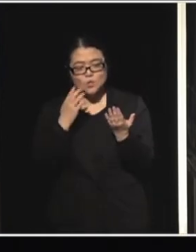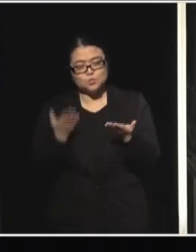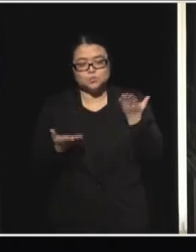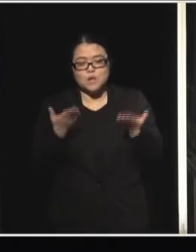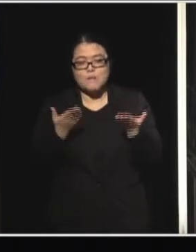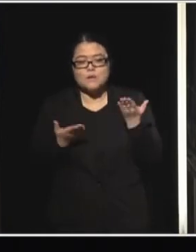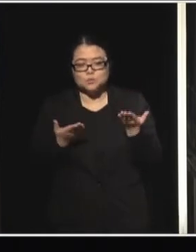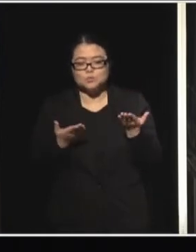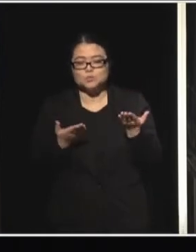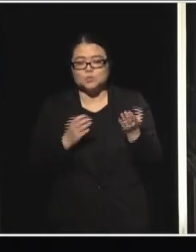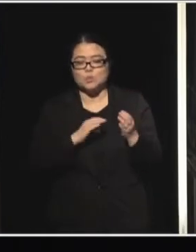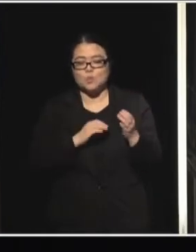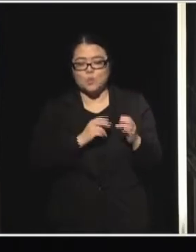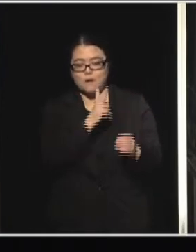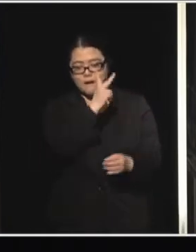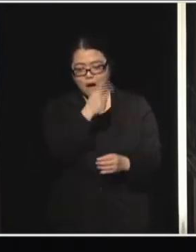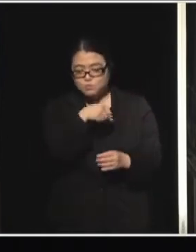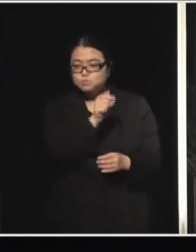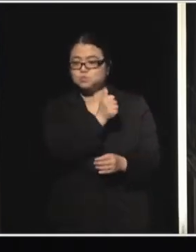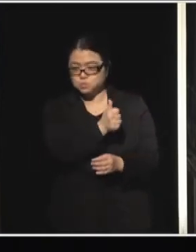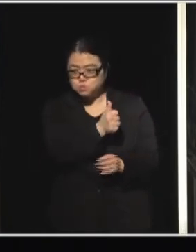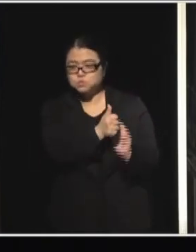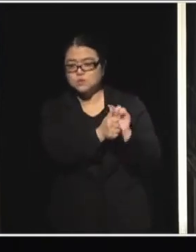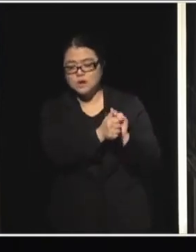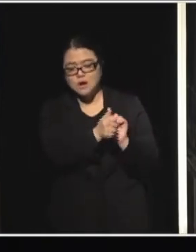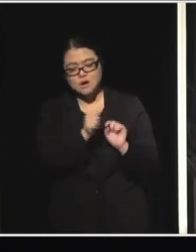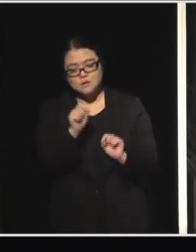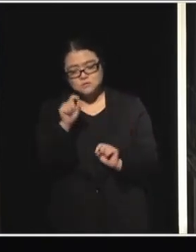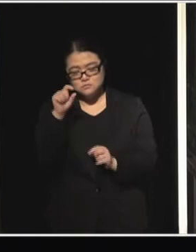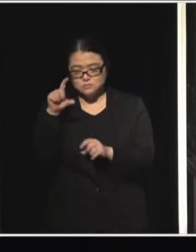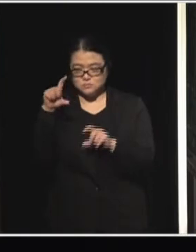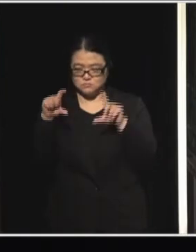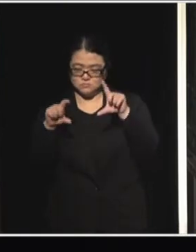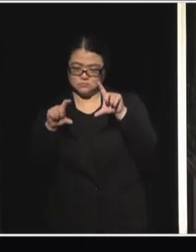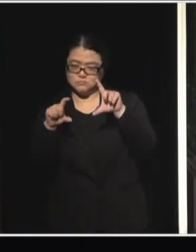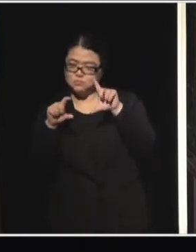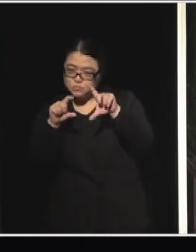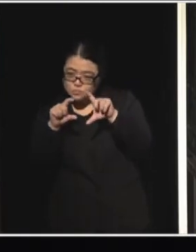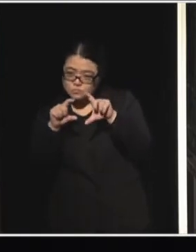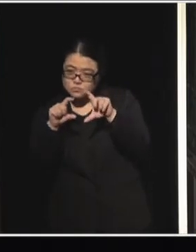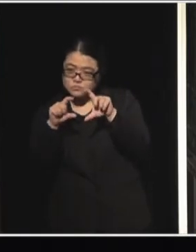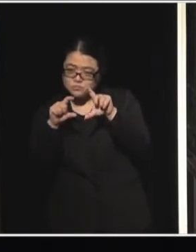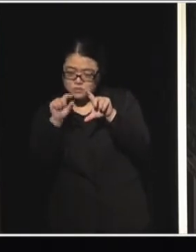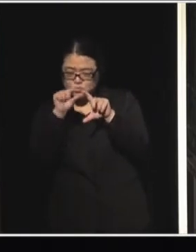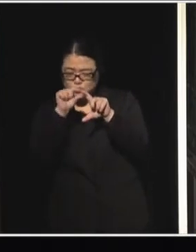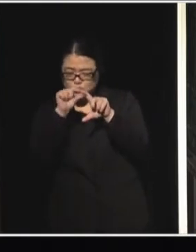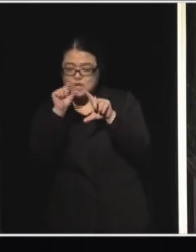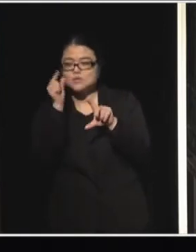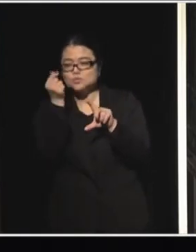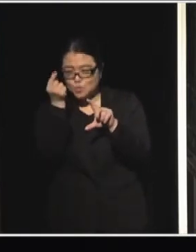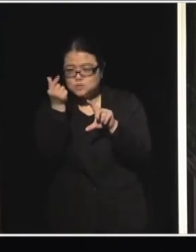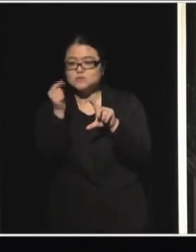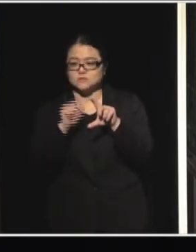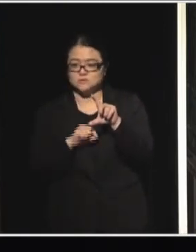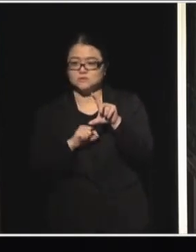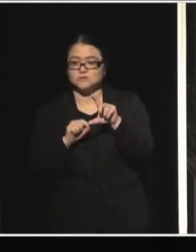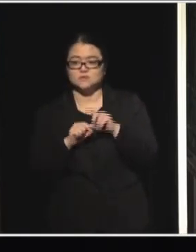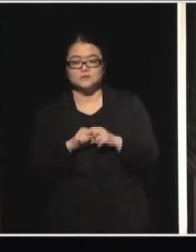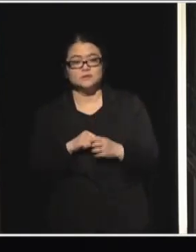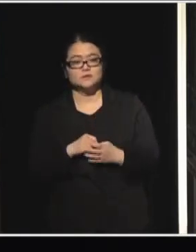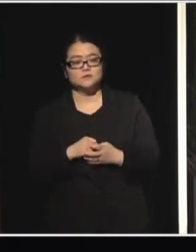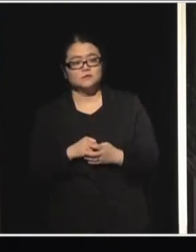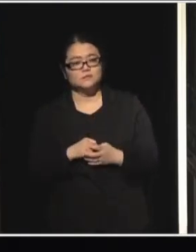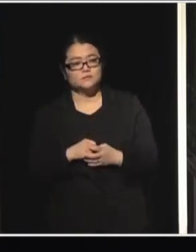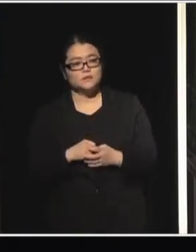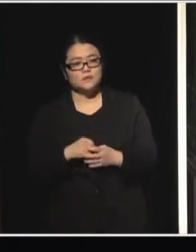ことですねいやだものすごい高いわけではなくてやや高いぐらいと言う家を持ってもらってもいいです初期の中国